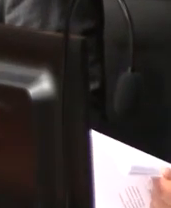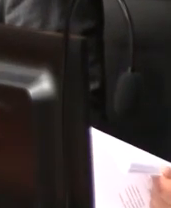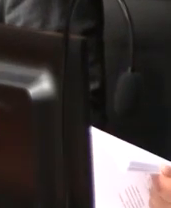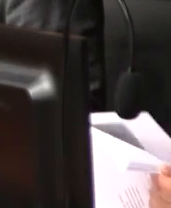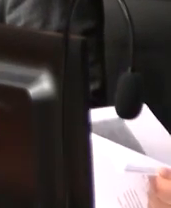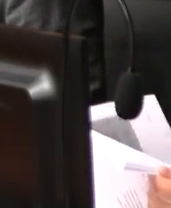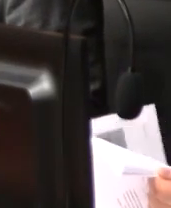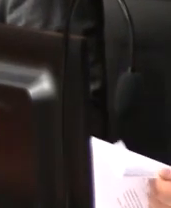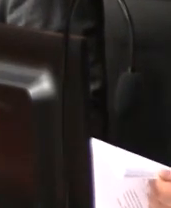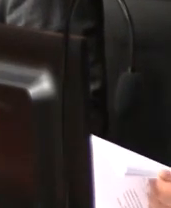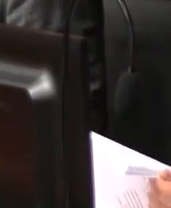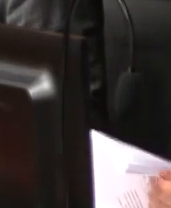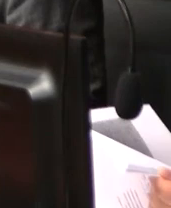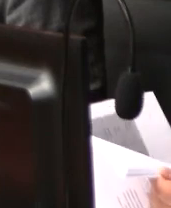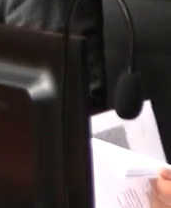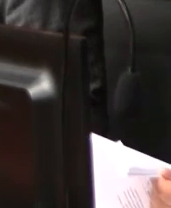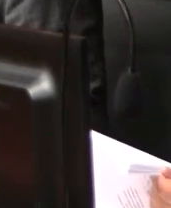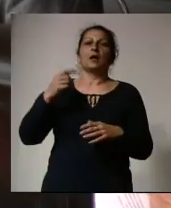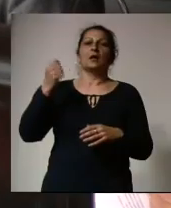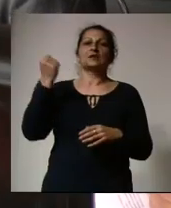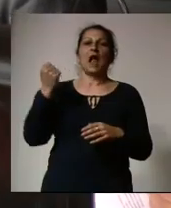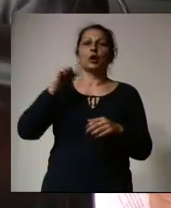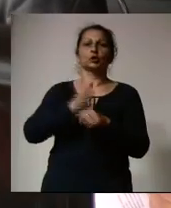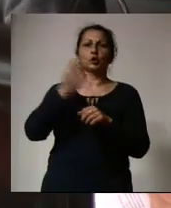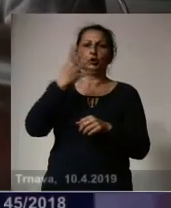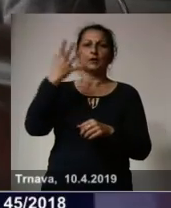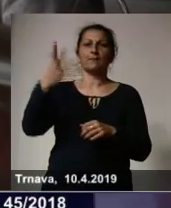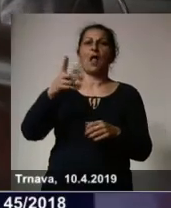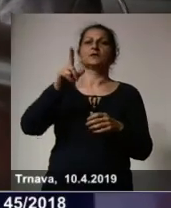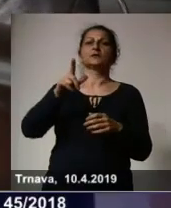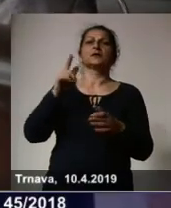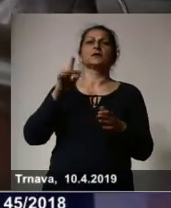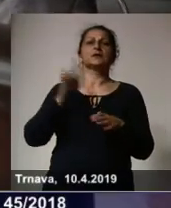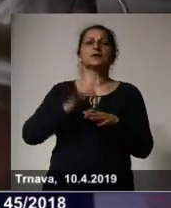sú to tie grantové schémy na základe 45-ky, čiže pre obce.